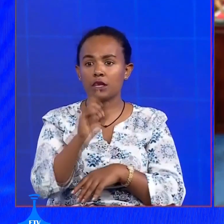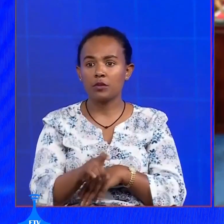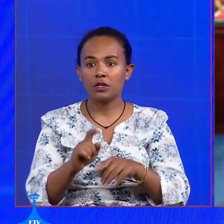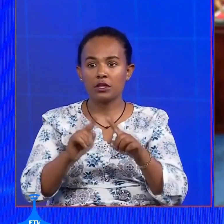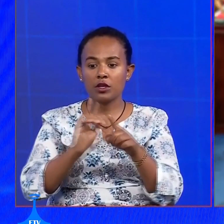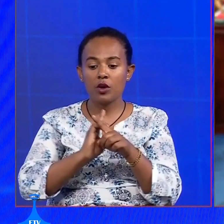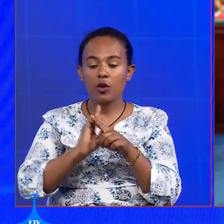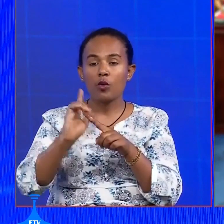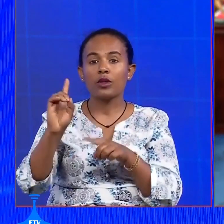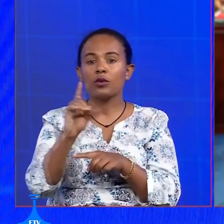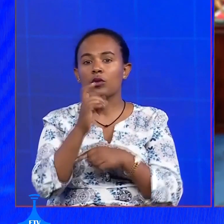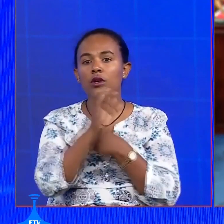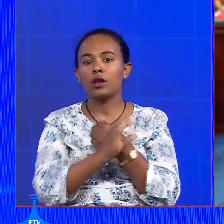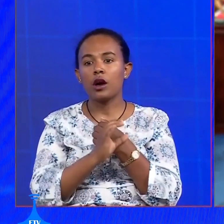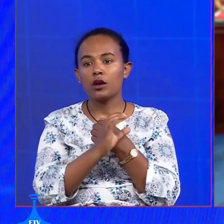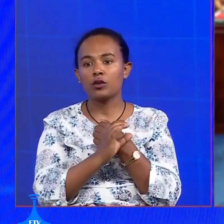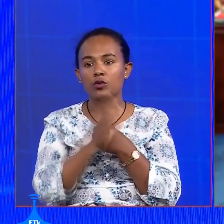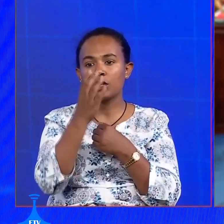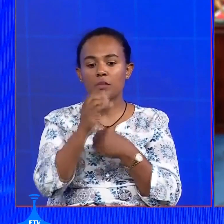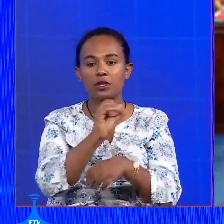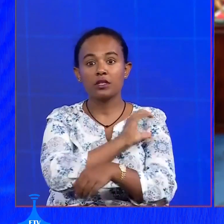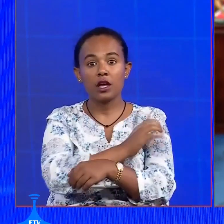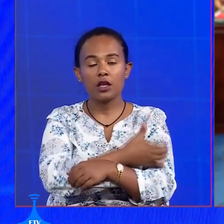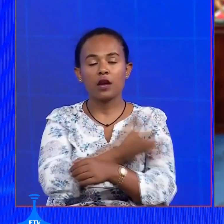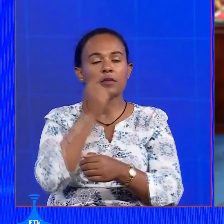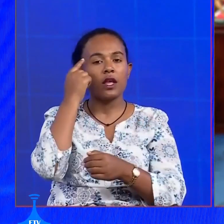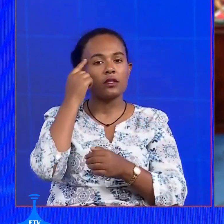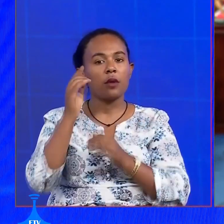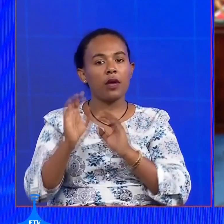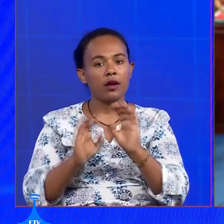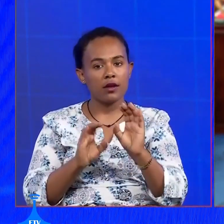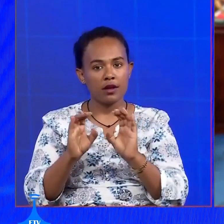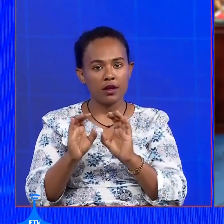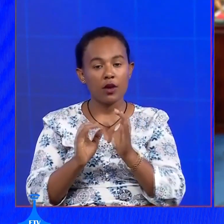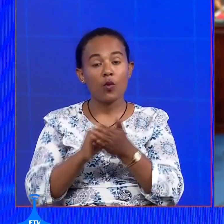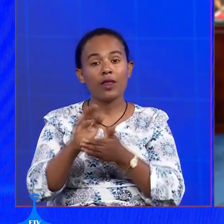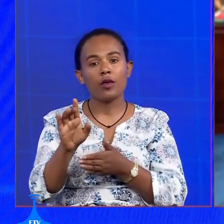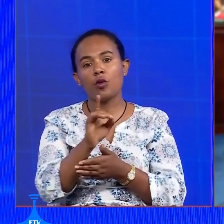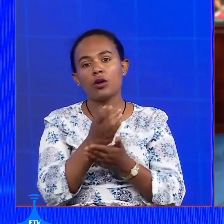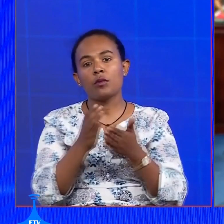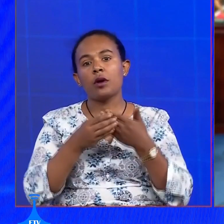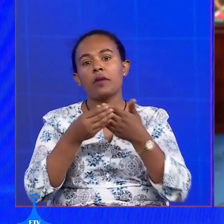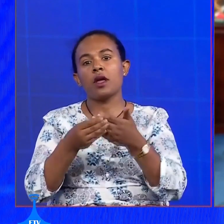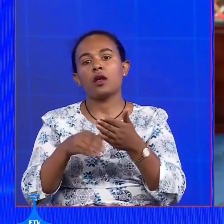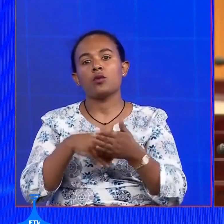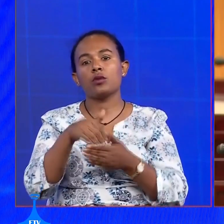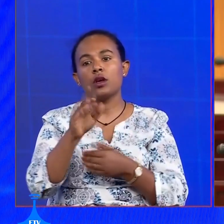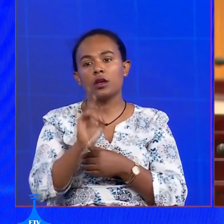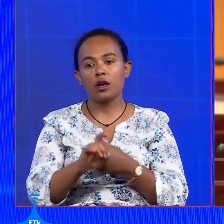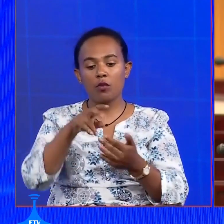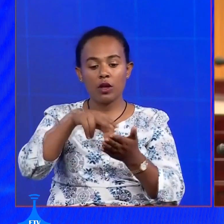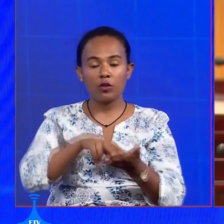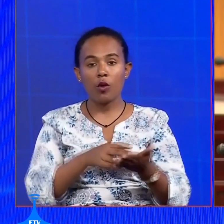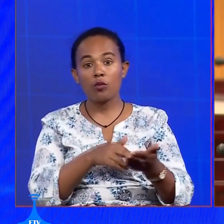لي يهاجريتون يمجزات هكم تاسبوا يا درجة وات وانا نقر من مرالي وات أي كبال تقاموا لما